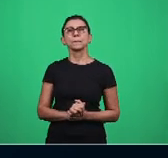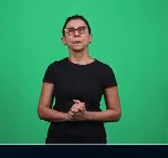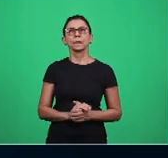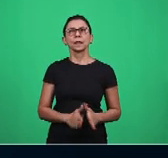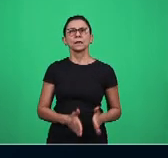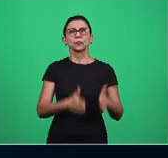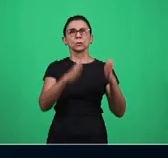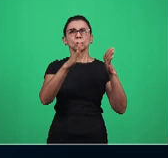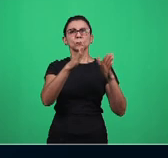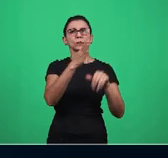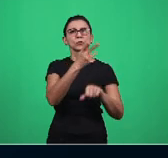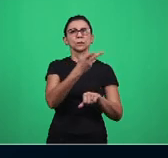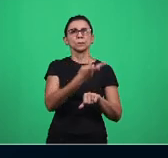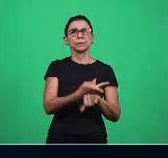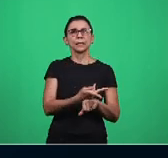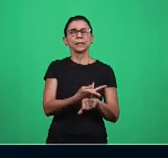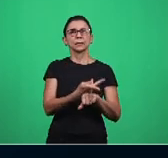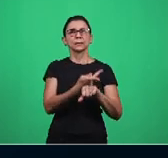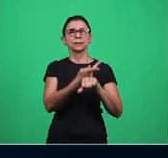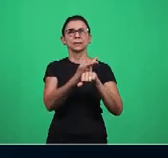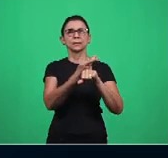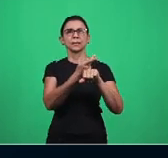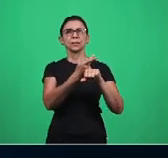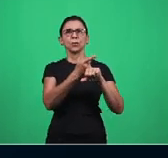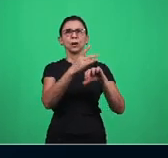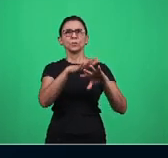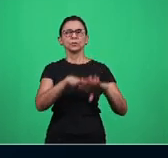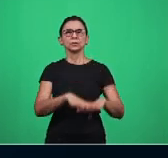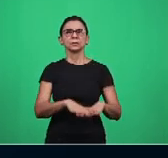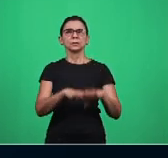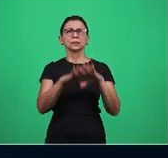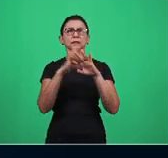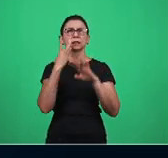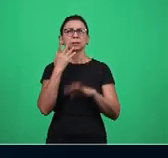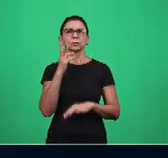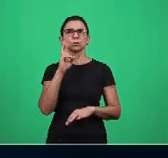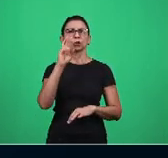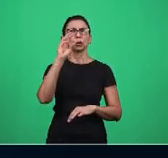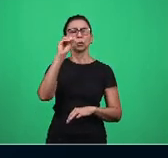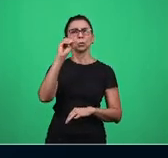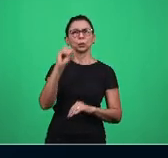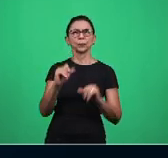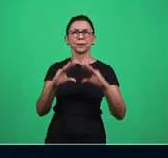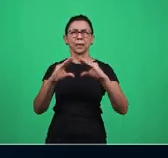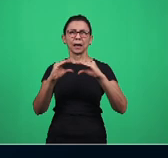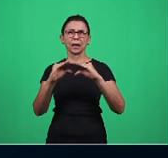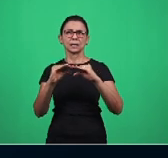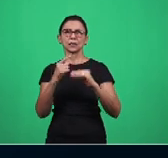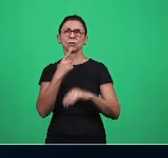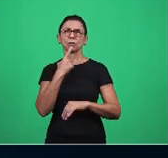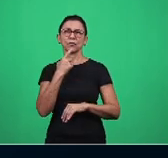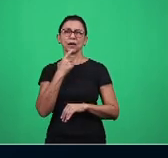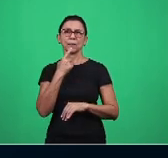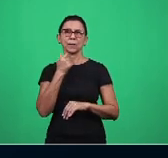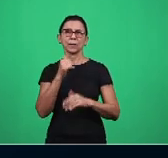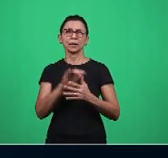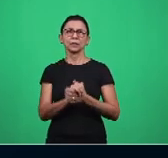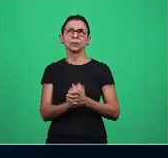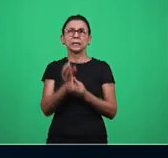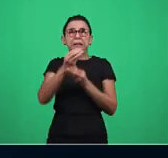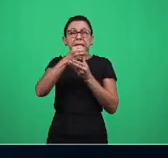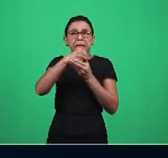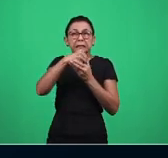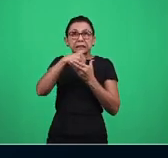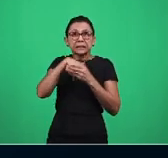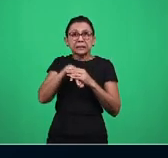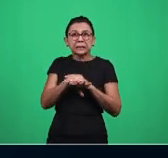assis en pourpre à l'intérieur revêtu d'amour par les filles de Jérusalem. Cantique des Cantiques 3.10. Les colonnes d'argent parlent